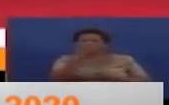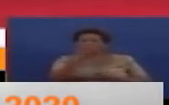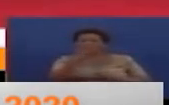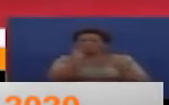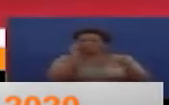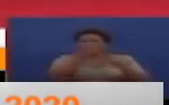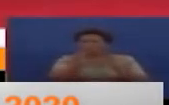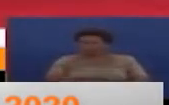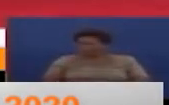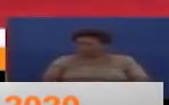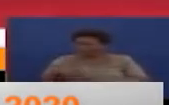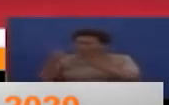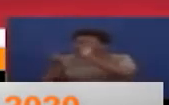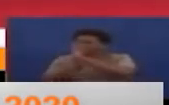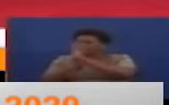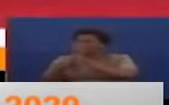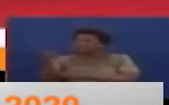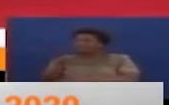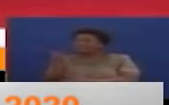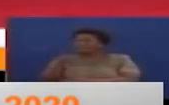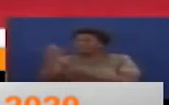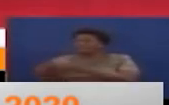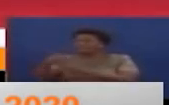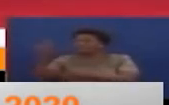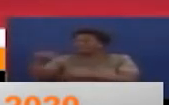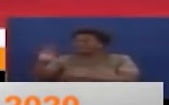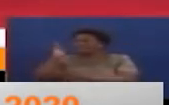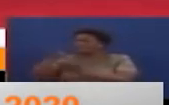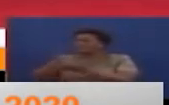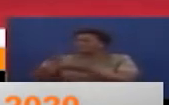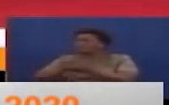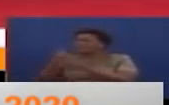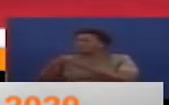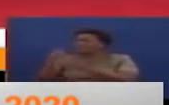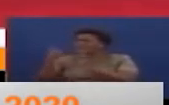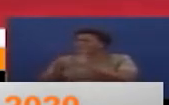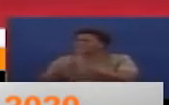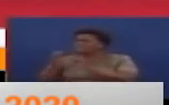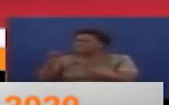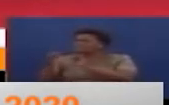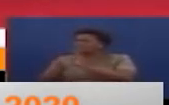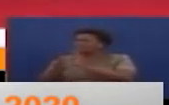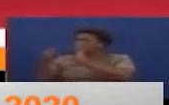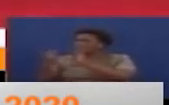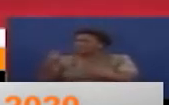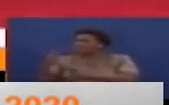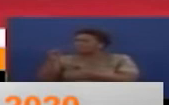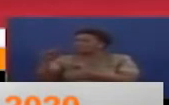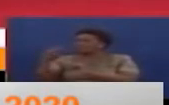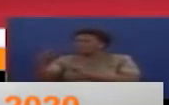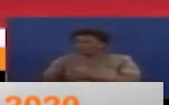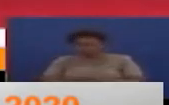sita, mikopo ya masharti ya kibiashara ya nje ilifikia shilingi bilioni 692.3. Mheshimiwa